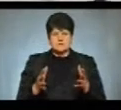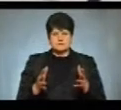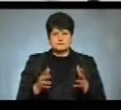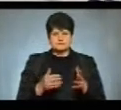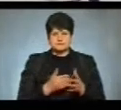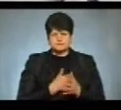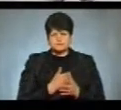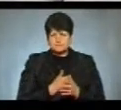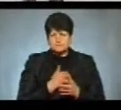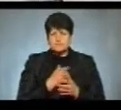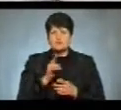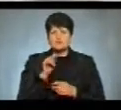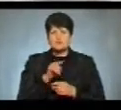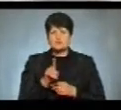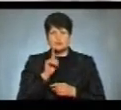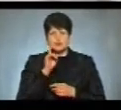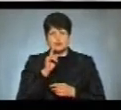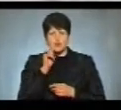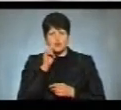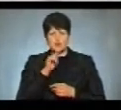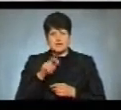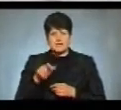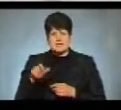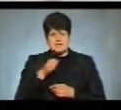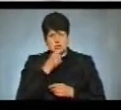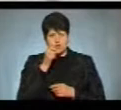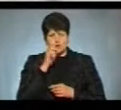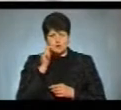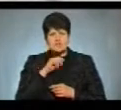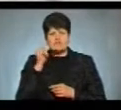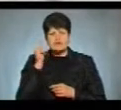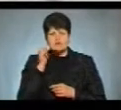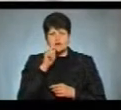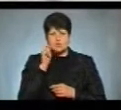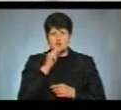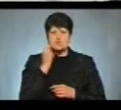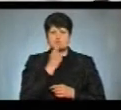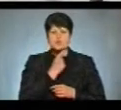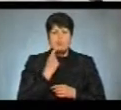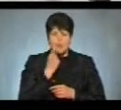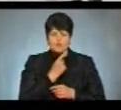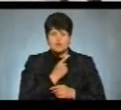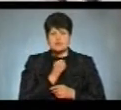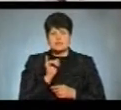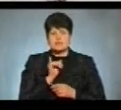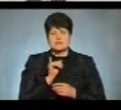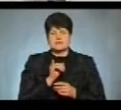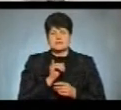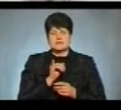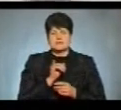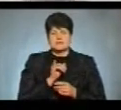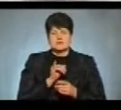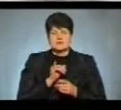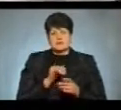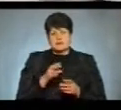стимулів для того, щоб молоді українці, дорослі українці вивчали українську мову і реалізовували себе в